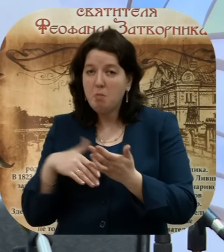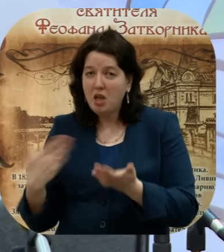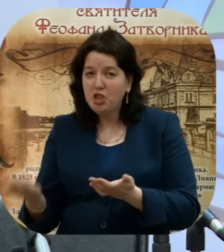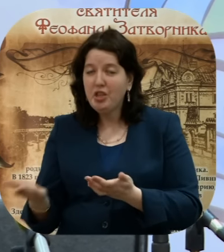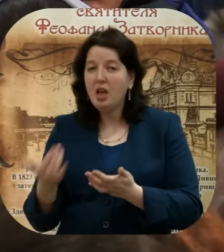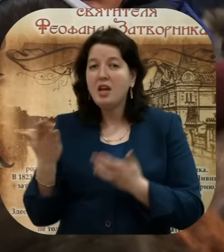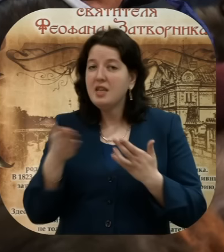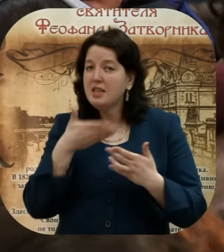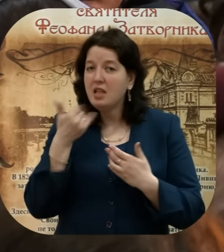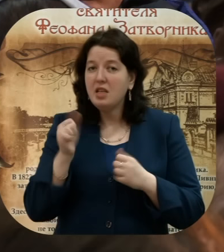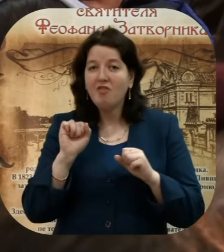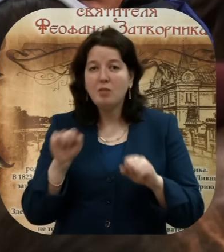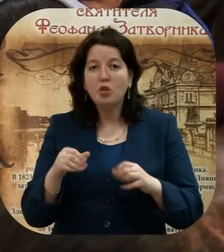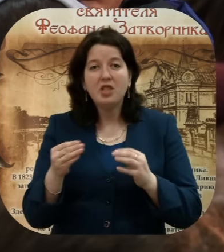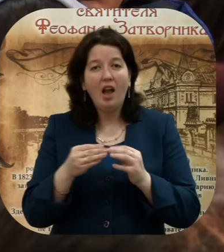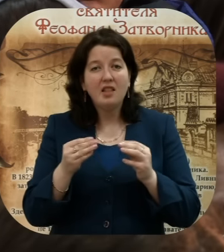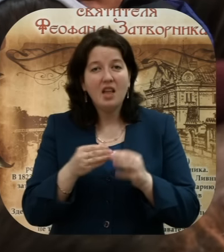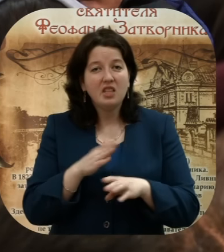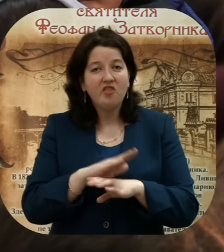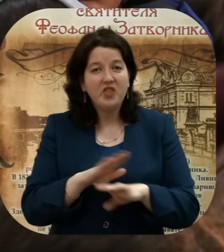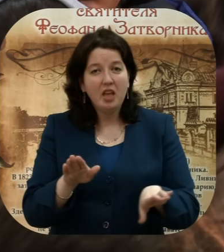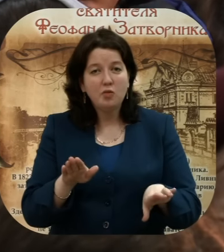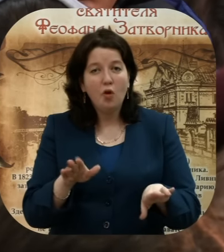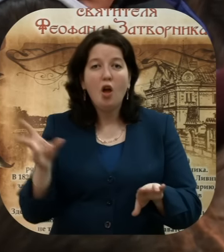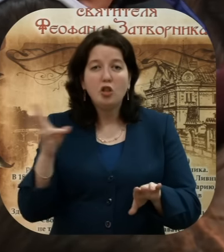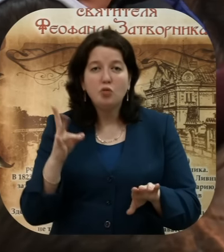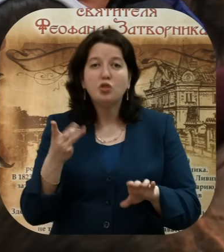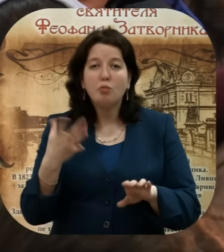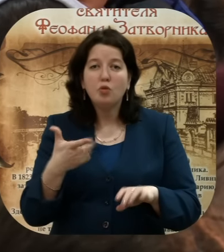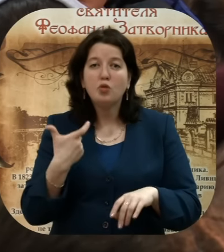контакта, в душе своей простить его.